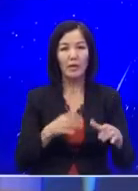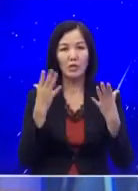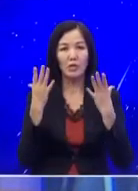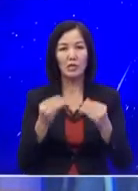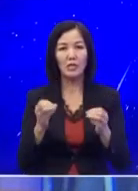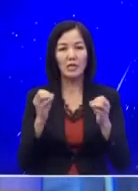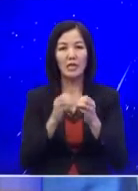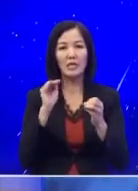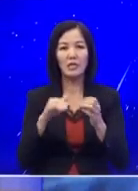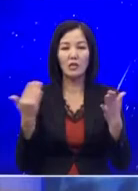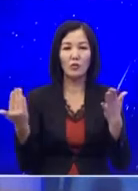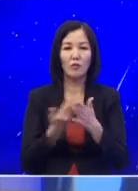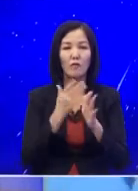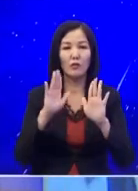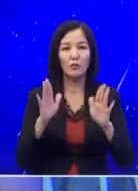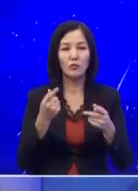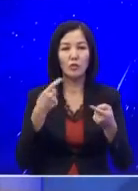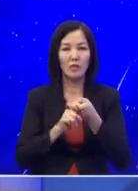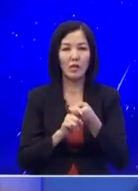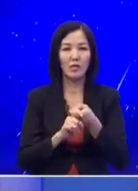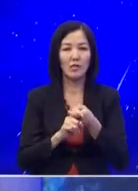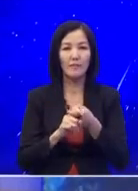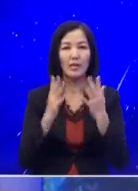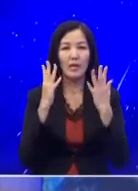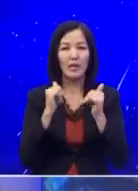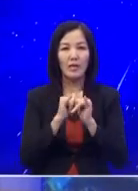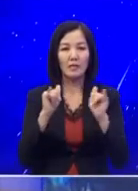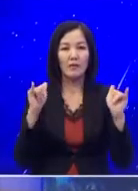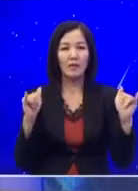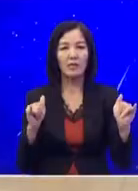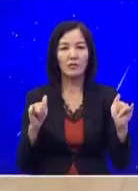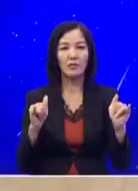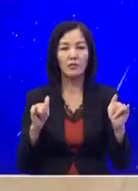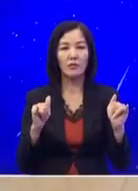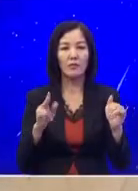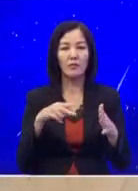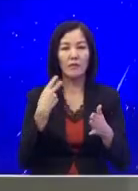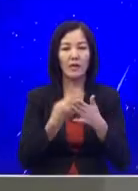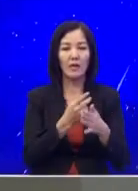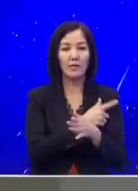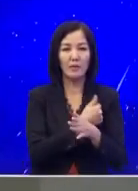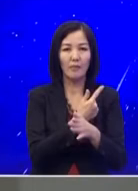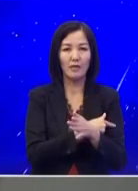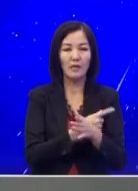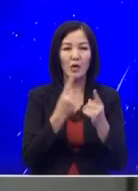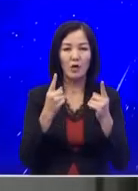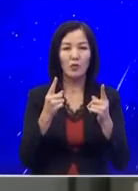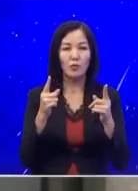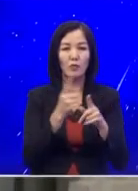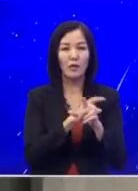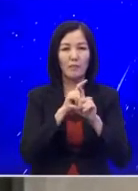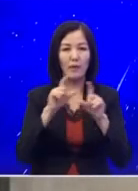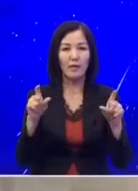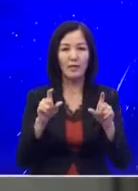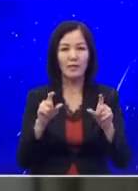почти 10 тысяч новых случаев заражения. Растет количество пациентов, попадающих в реанимацию. Врачи ряда крупных больниц указывают, что